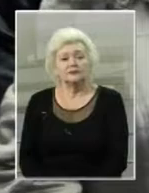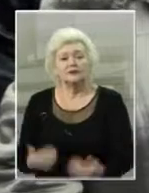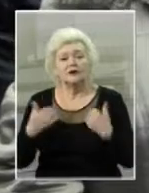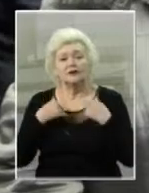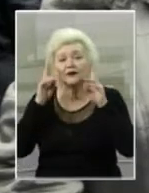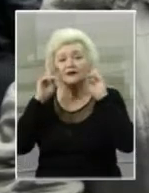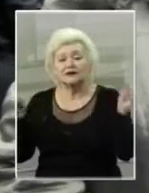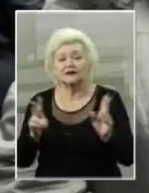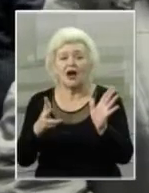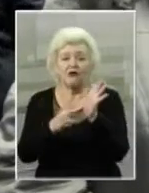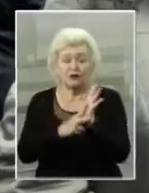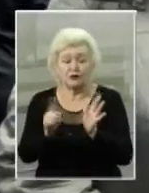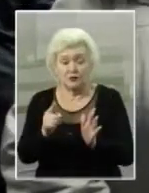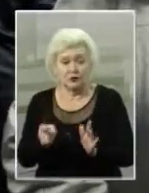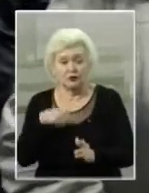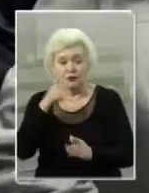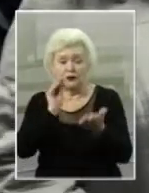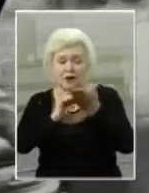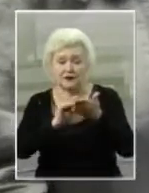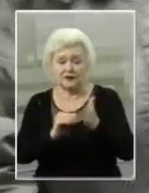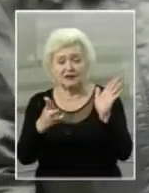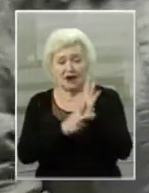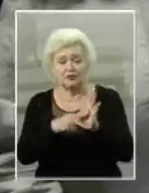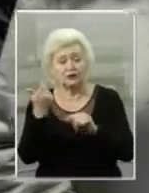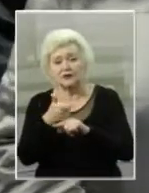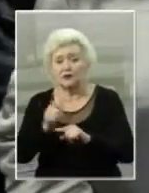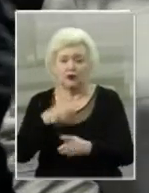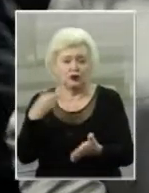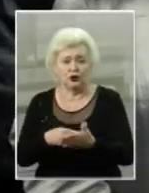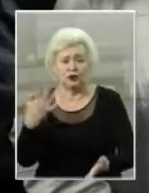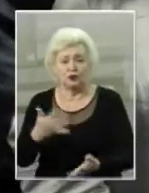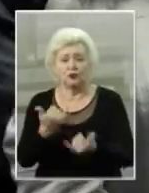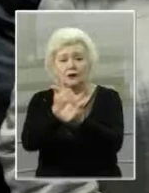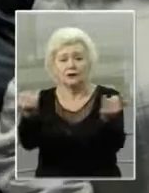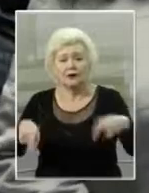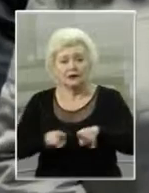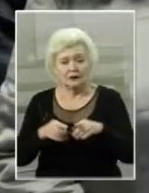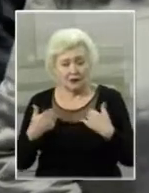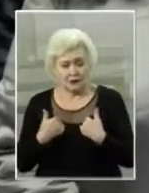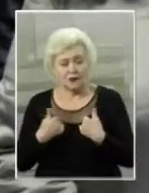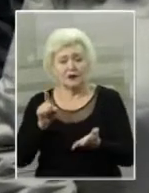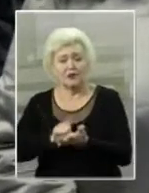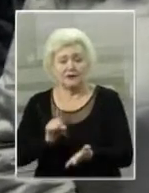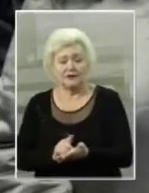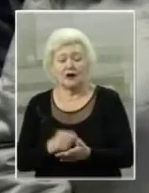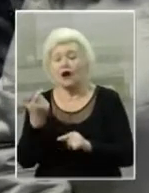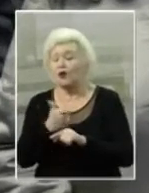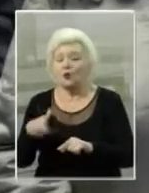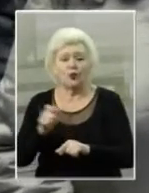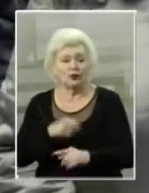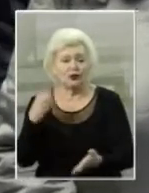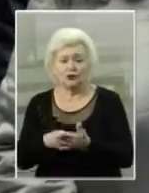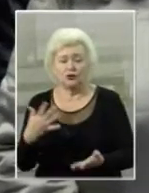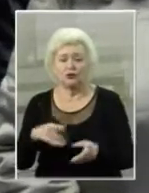Ми не знаємо. 8, чому? 8 гривень – це занадто дорого. Особливо для таких, як ми, пенсіонерів. Це дуже дорого,